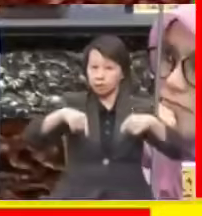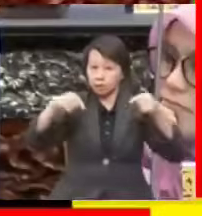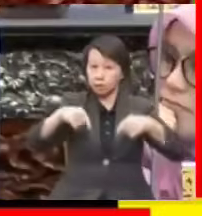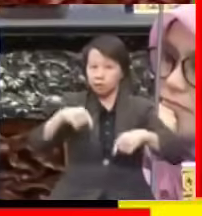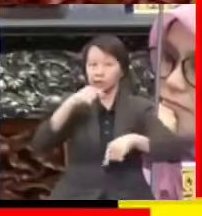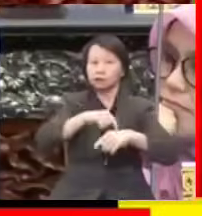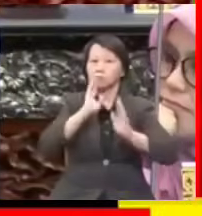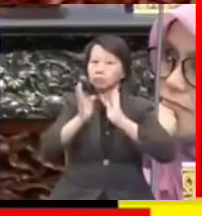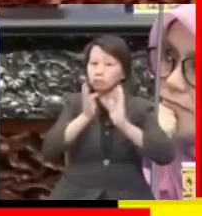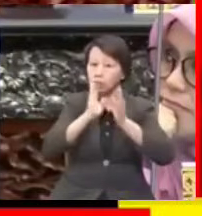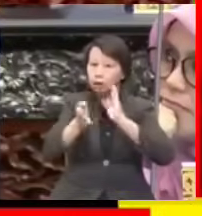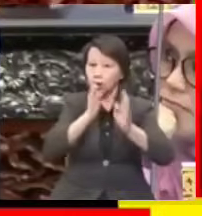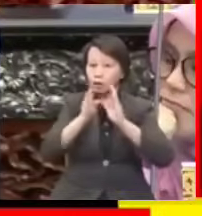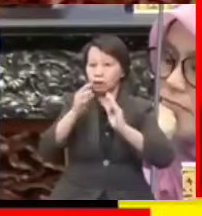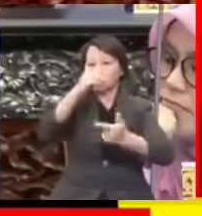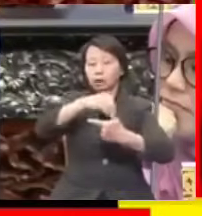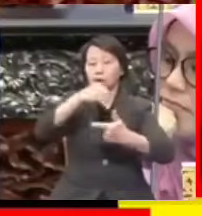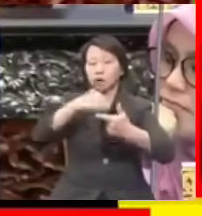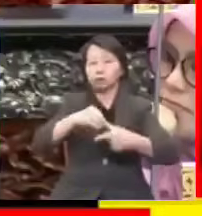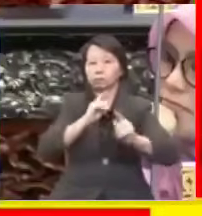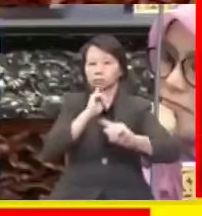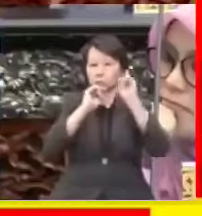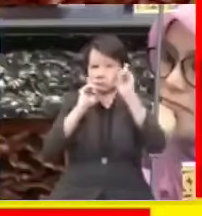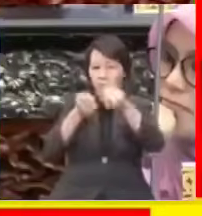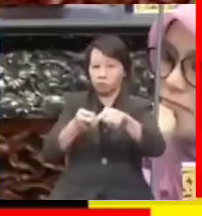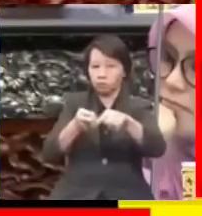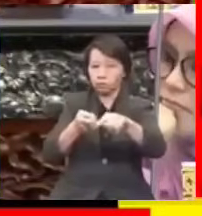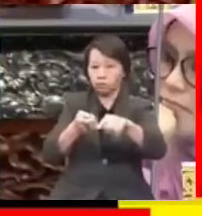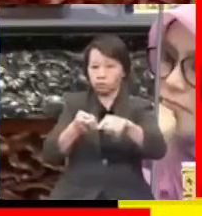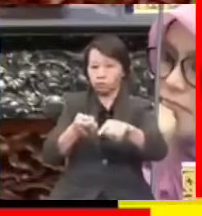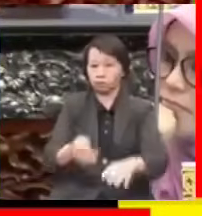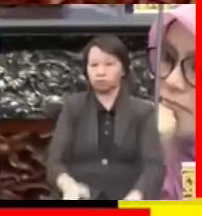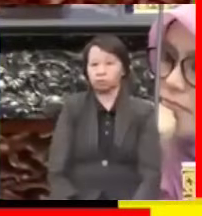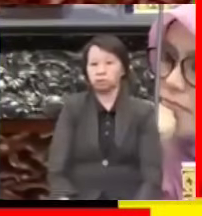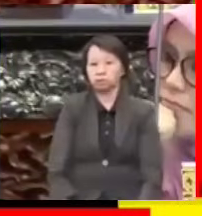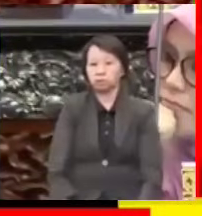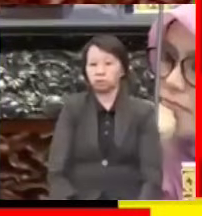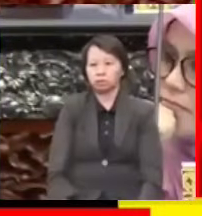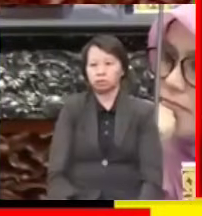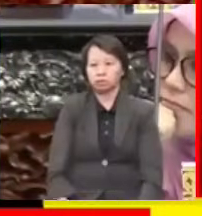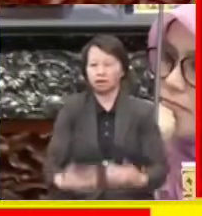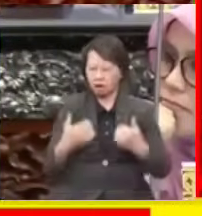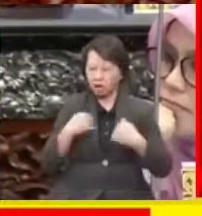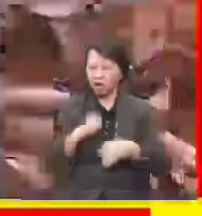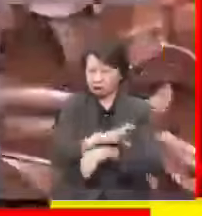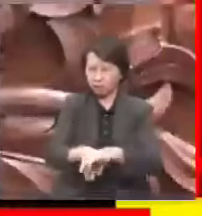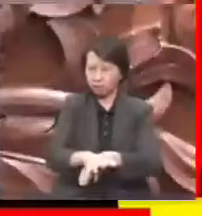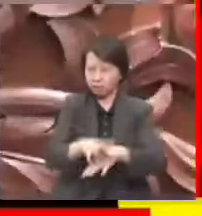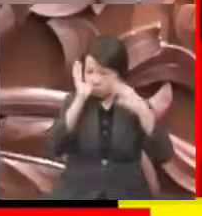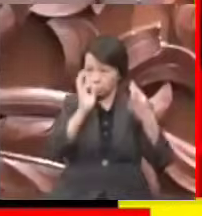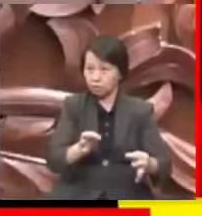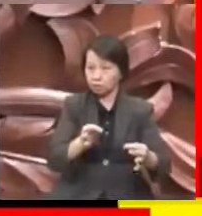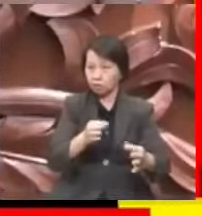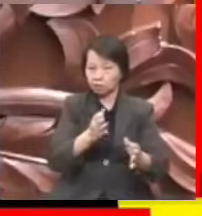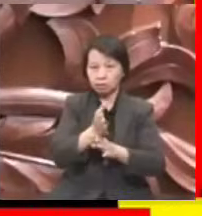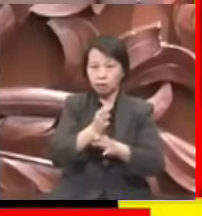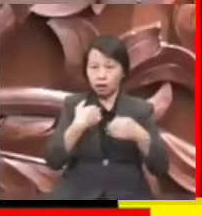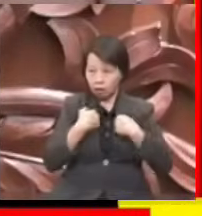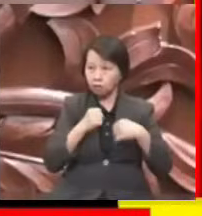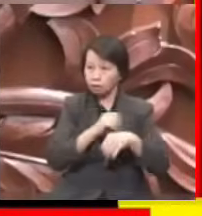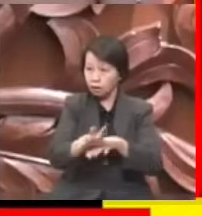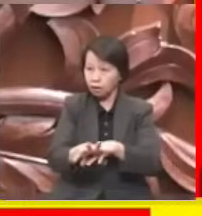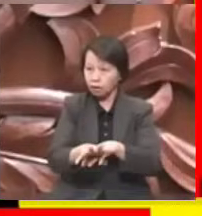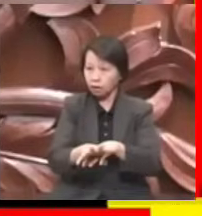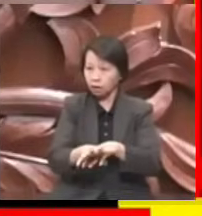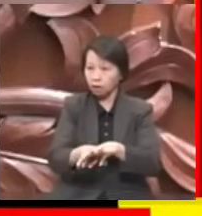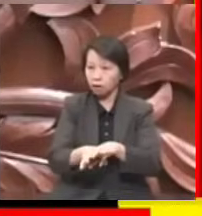semasa berbahas ataupun memberikan jawapan? Ada mempengaruhi keputusan apa-apa dalam bidang ini?